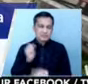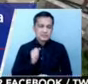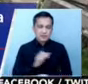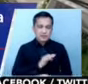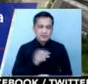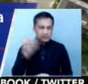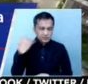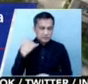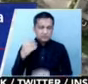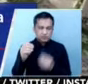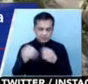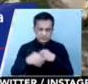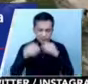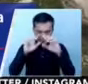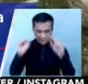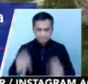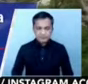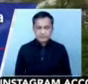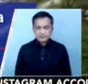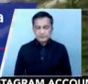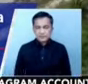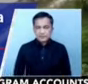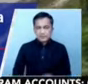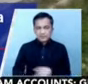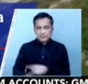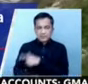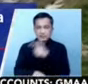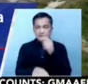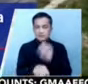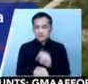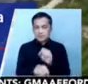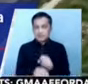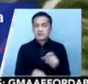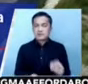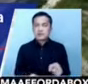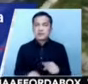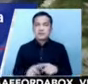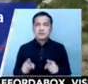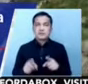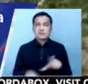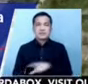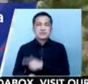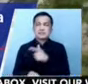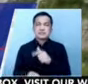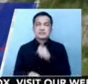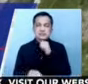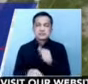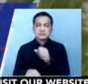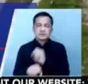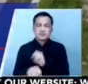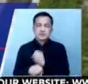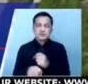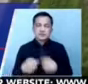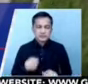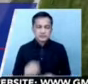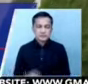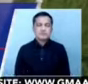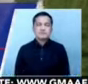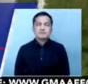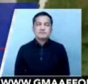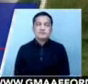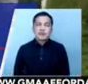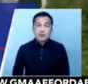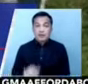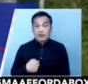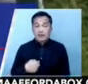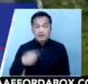tagal ko na nga pong empleyado yan no Opo Ah pero matagal lang pong hindi siya nagtatrabaho sa akin ah tingin ko po kasi nag-aaral